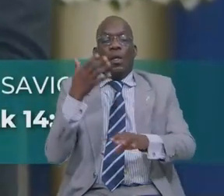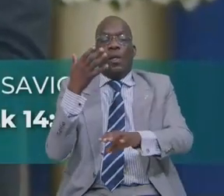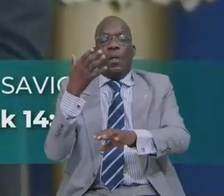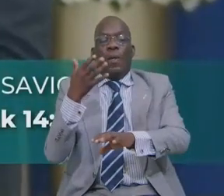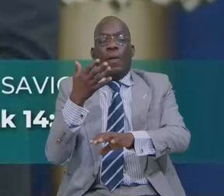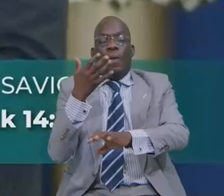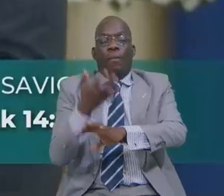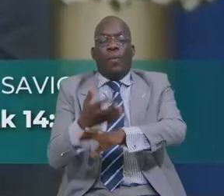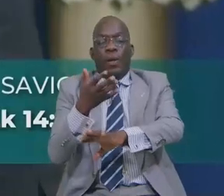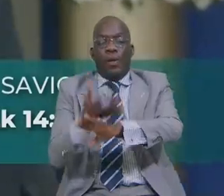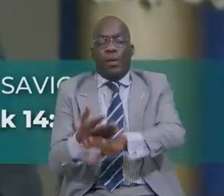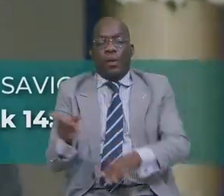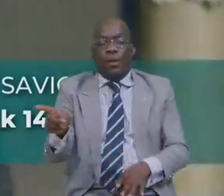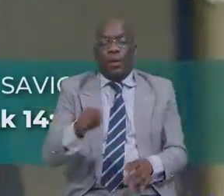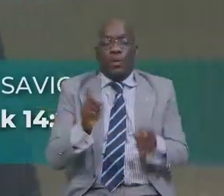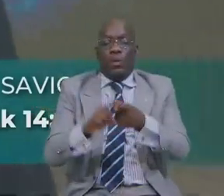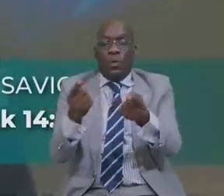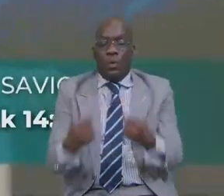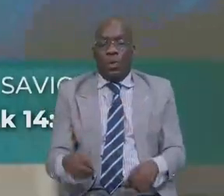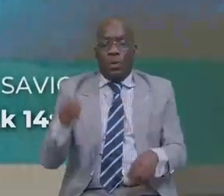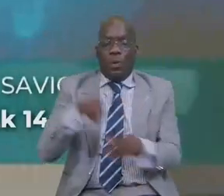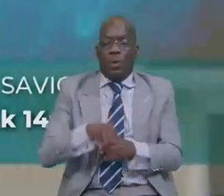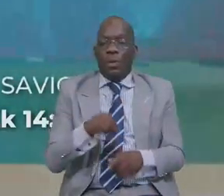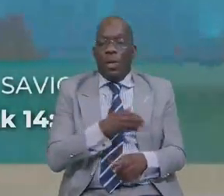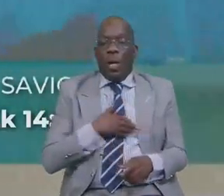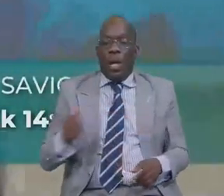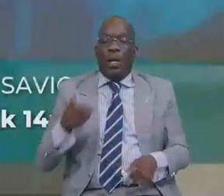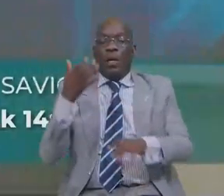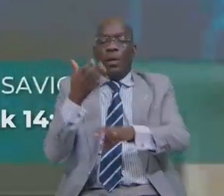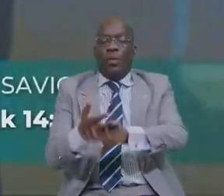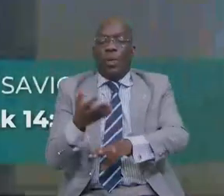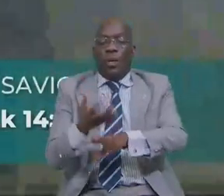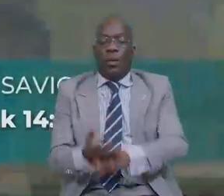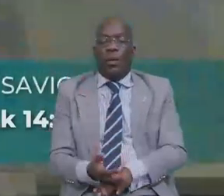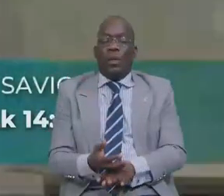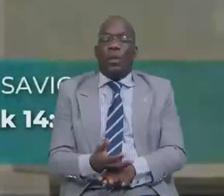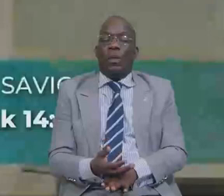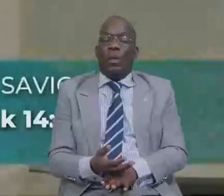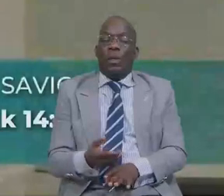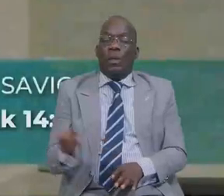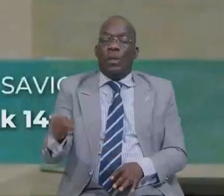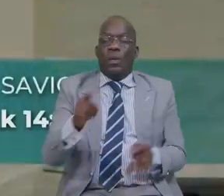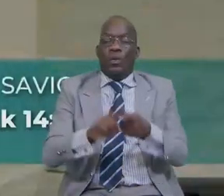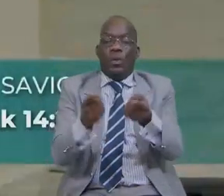des haies. Et ce que tu trouveras, contrains-les d'entrer. Contrains-les d'entrer.